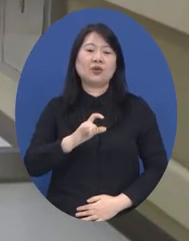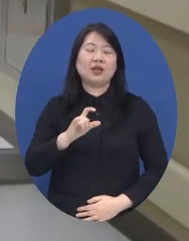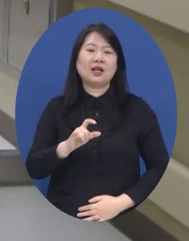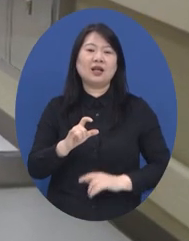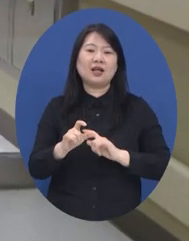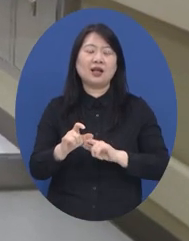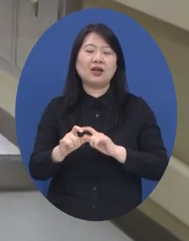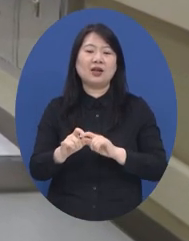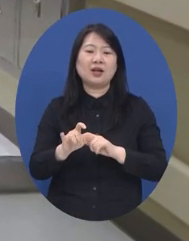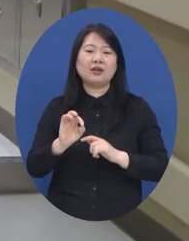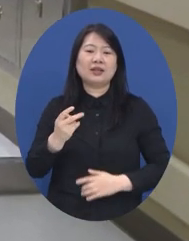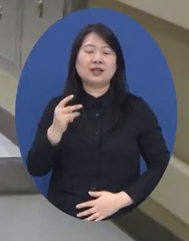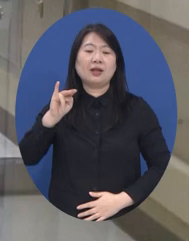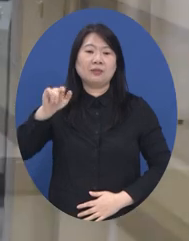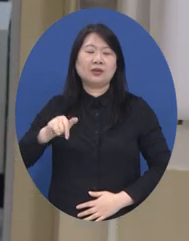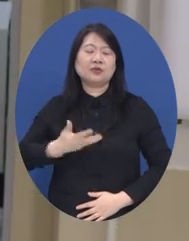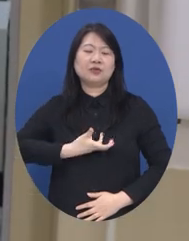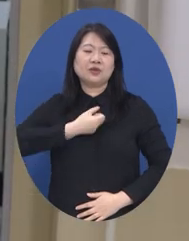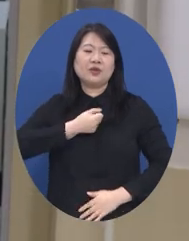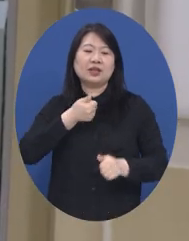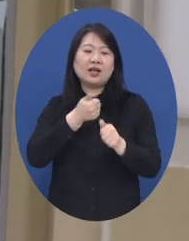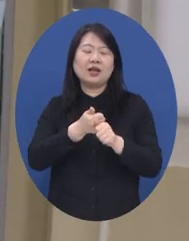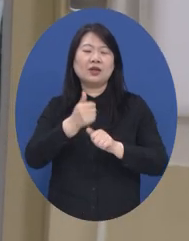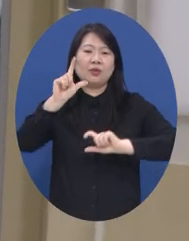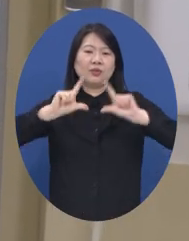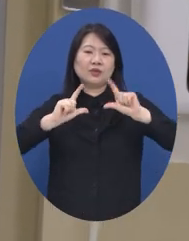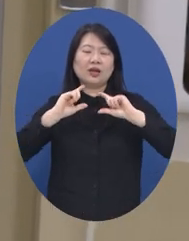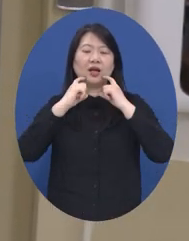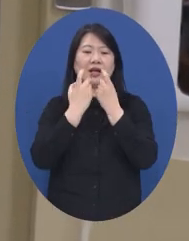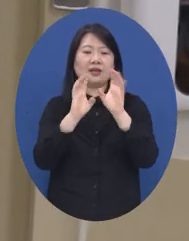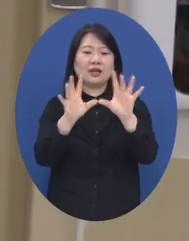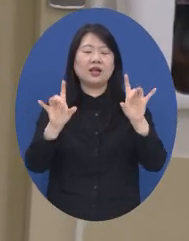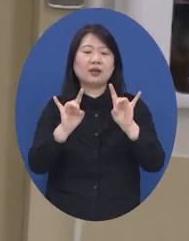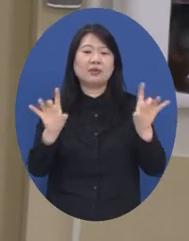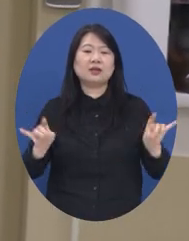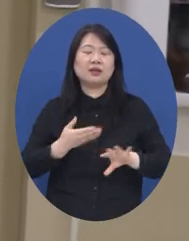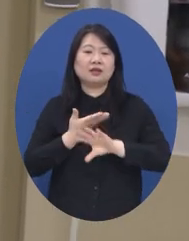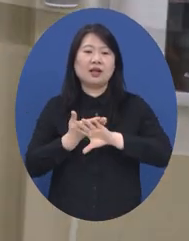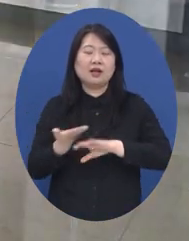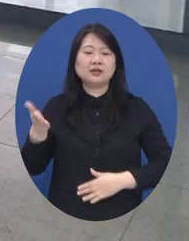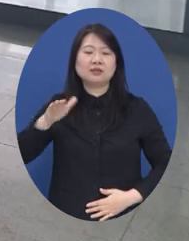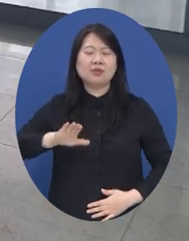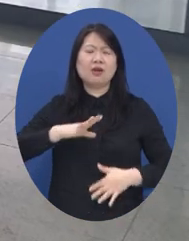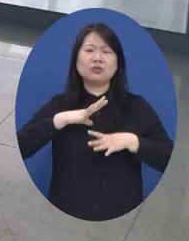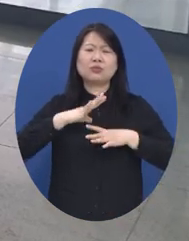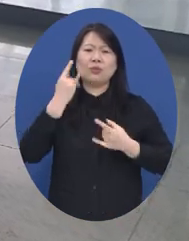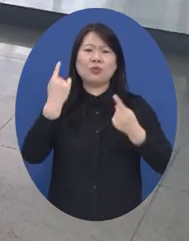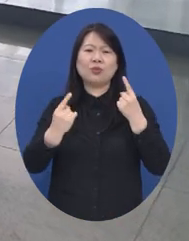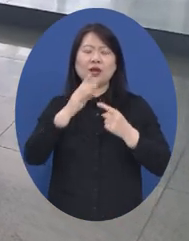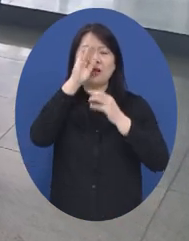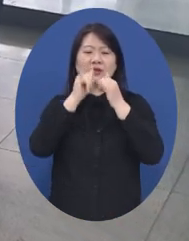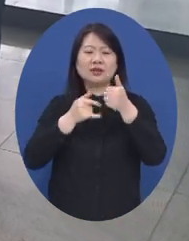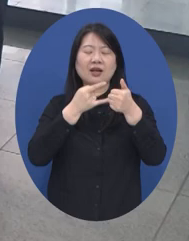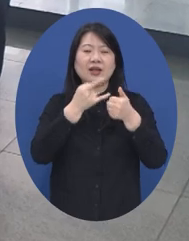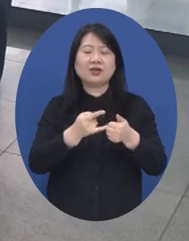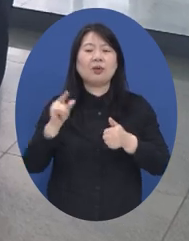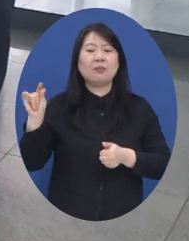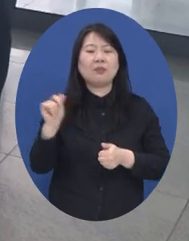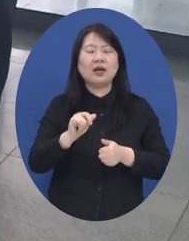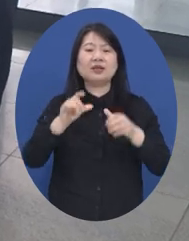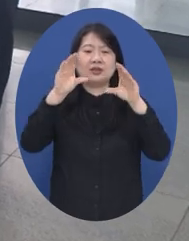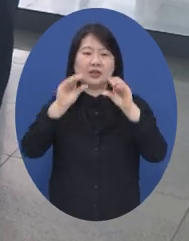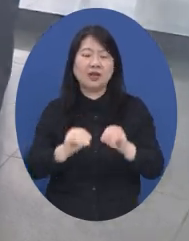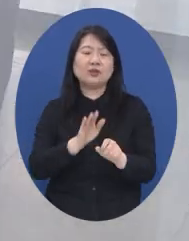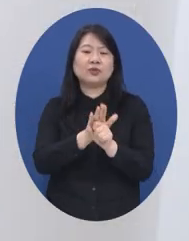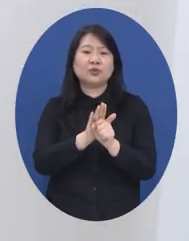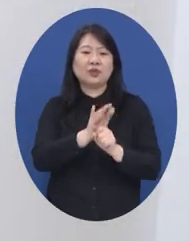코로나19의 팬데믹 충격을 이겨내는 모습은 각국이 저마다 다릅니다. 하지만 두려움보다는 환자들에겐 빠른 쾌유를